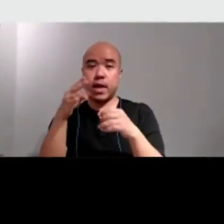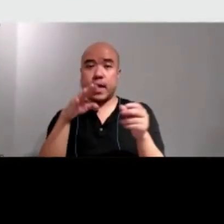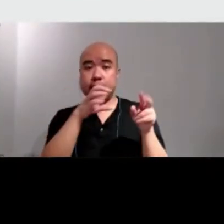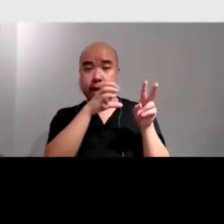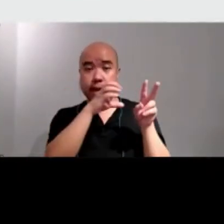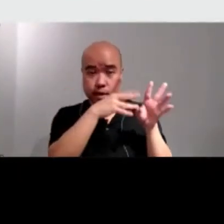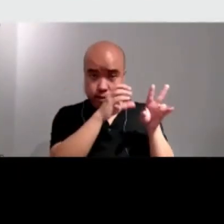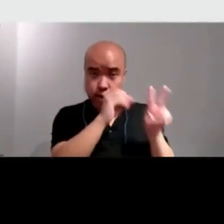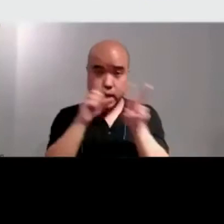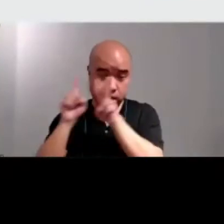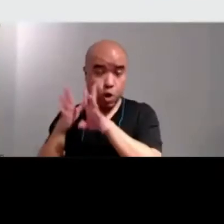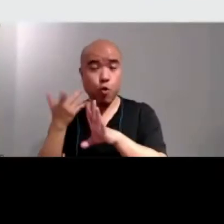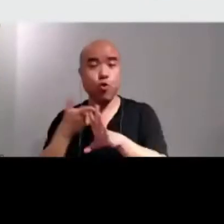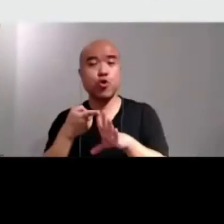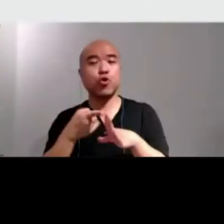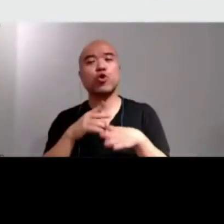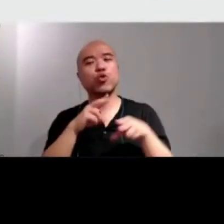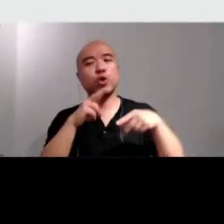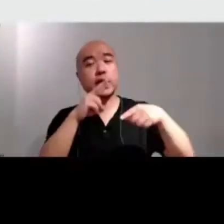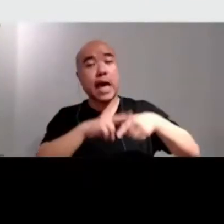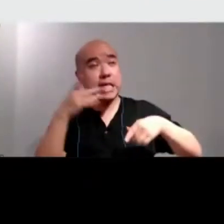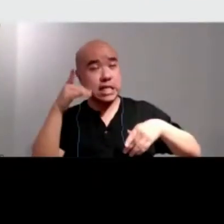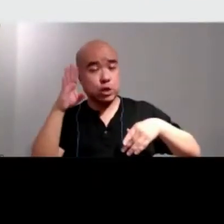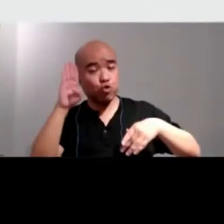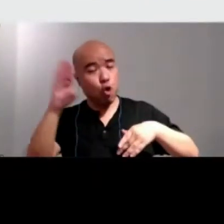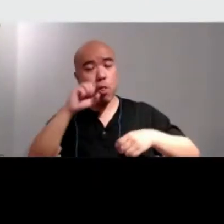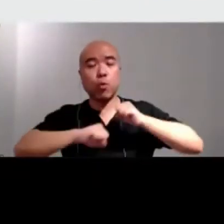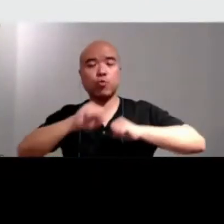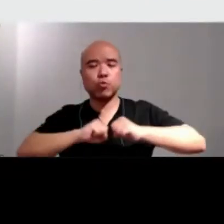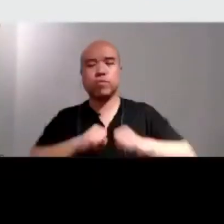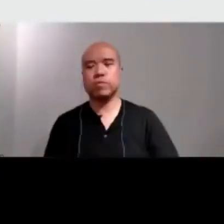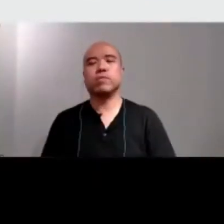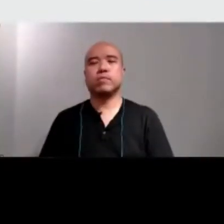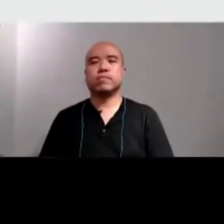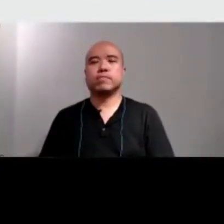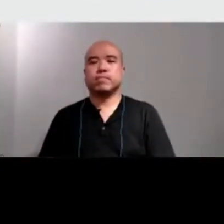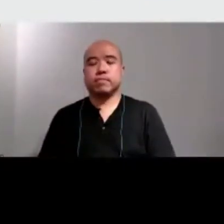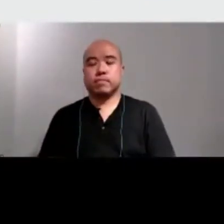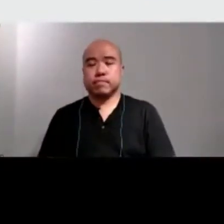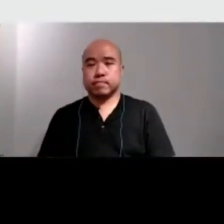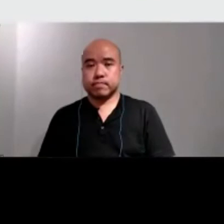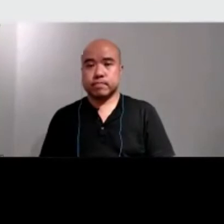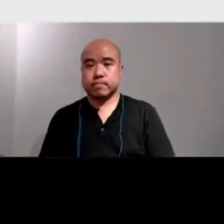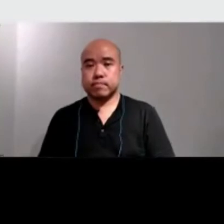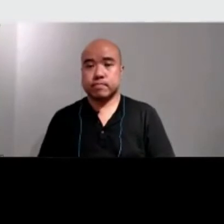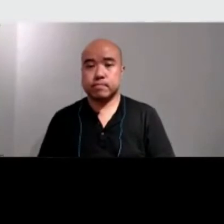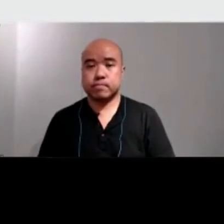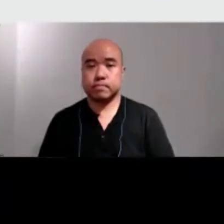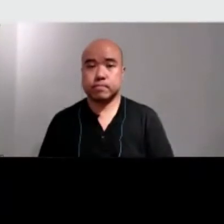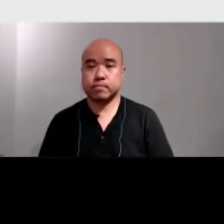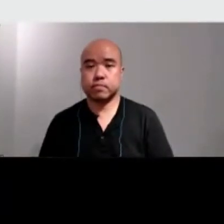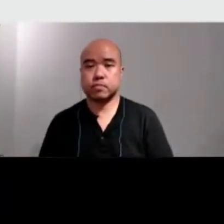IG、Facebook 和各方面的平台的。多谢大家的留意先。接下来了，我就做完我